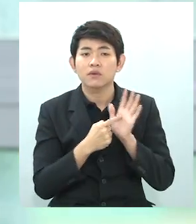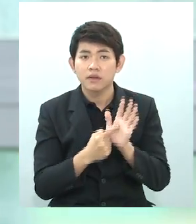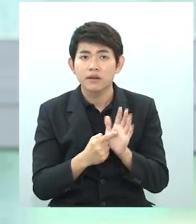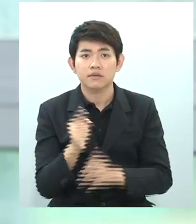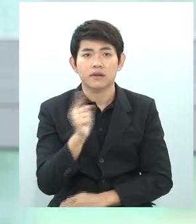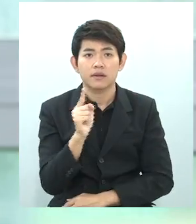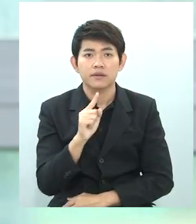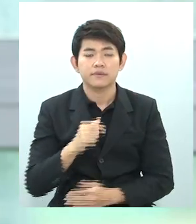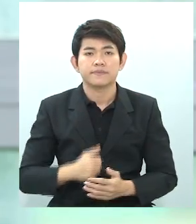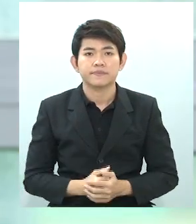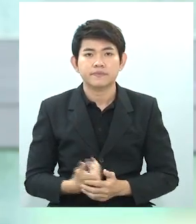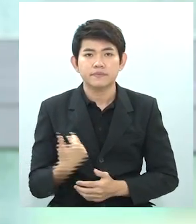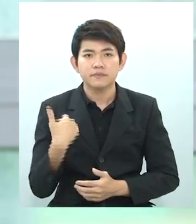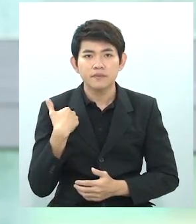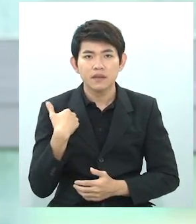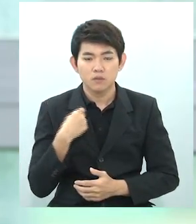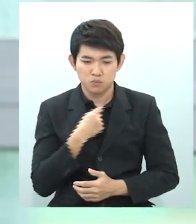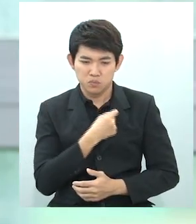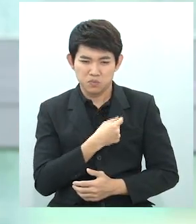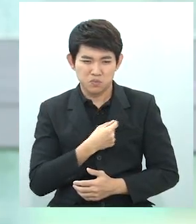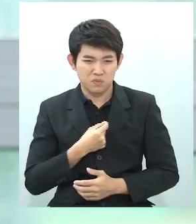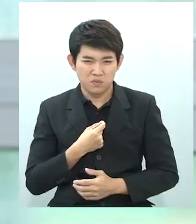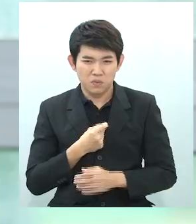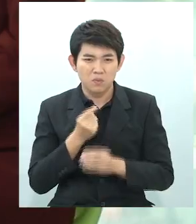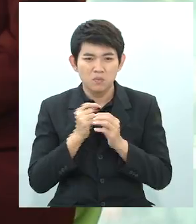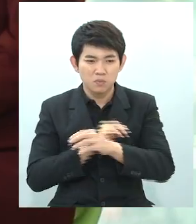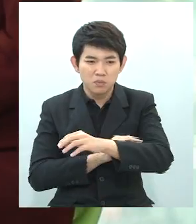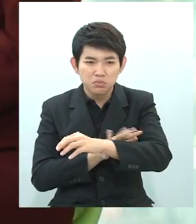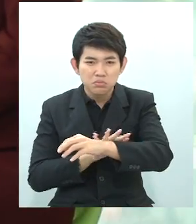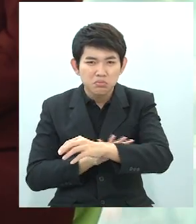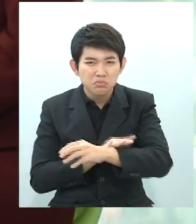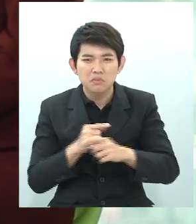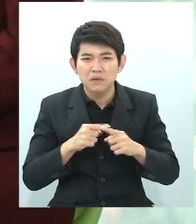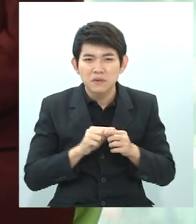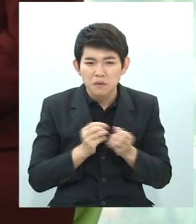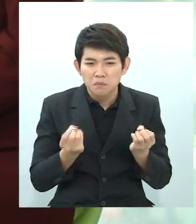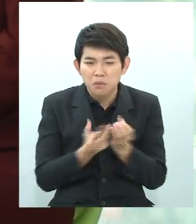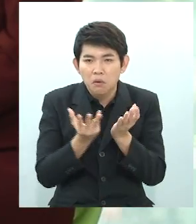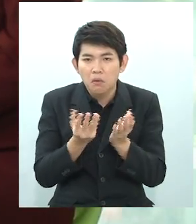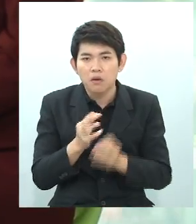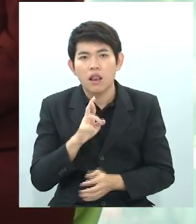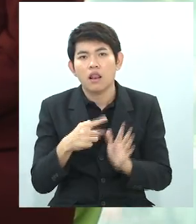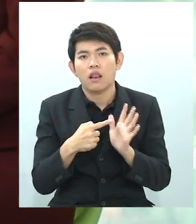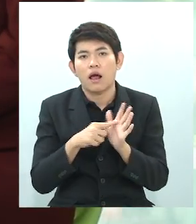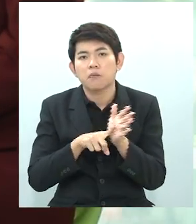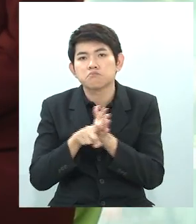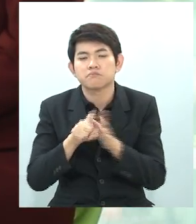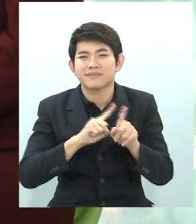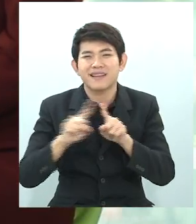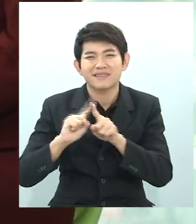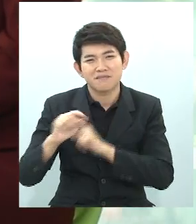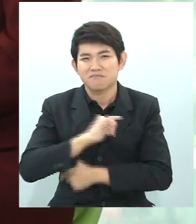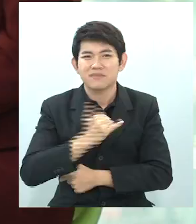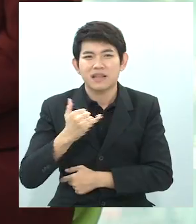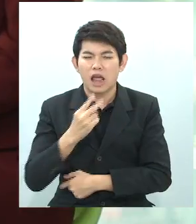มีรูขุมขนอักเสบทั้งหลายซึ่งอาจจะเกิดจากเชื้อแบคทีเรียหรือว่าเชื้อราบางชนิดก็อาจจะเกิดลักษณะ